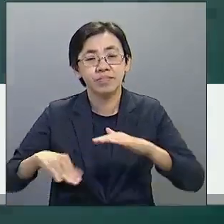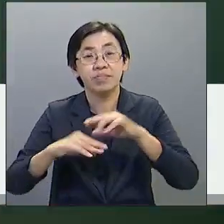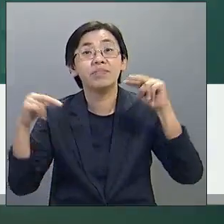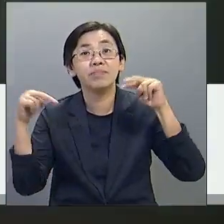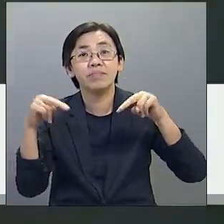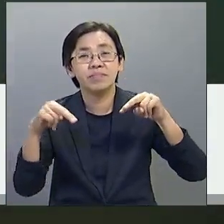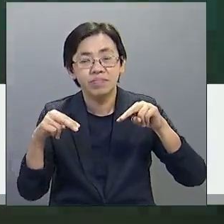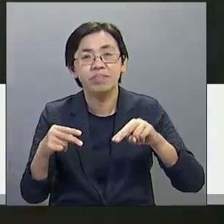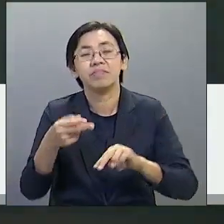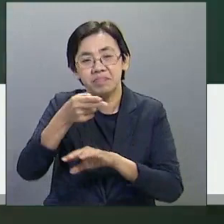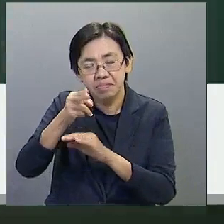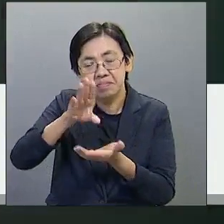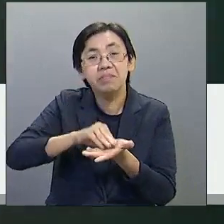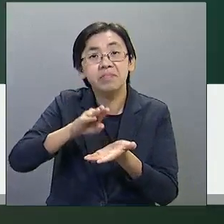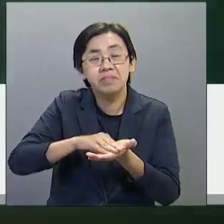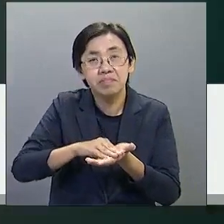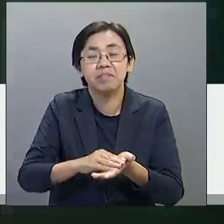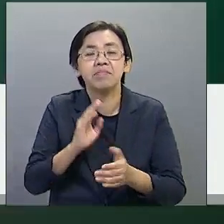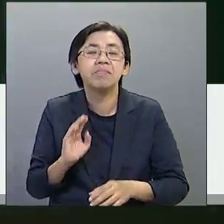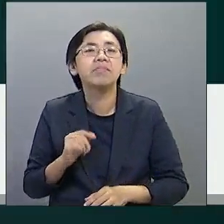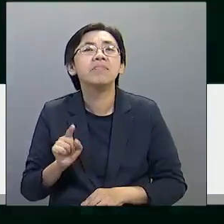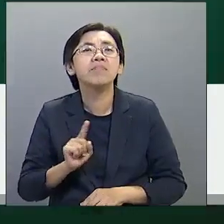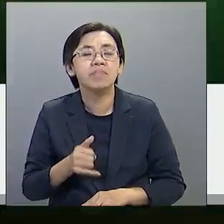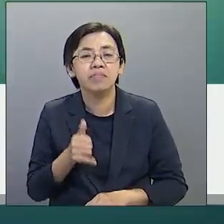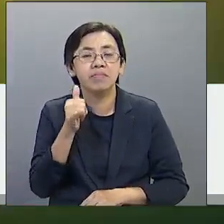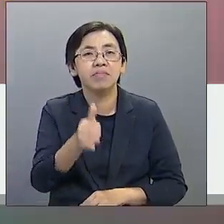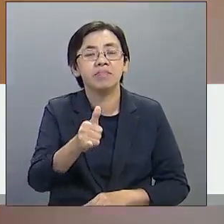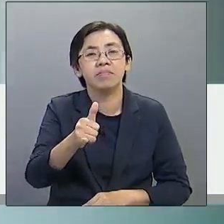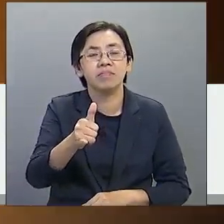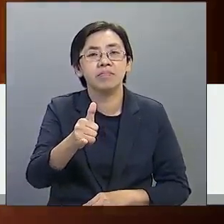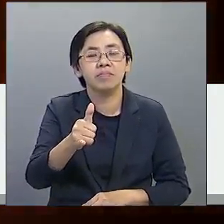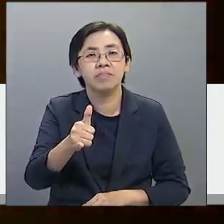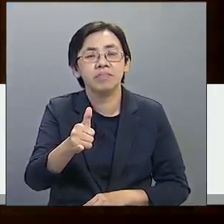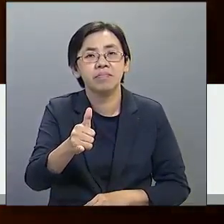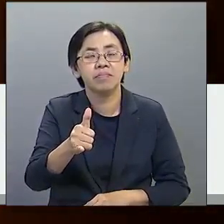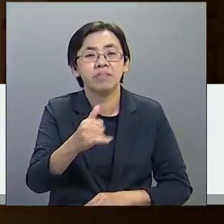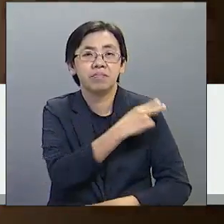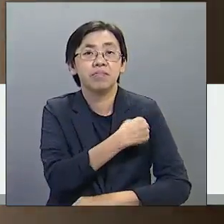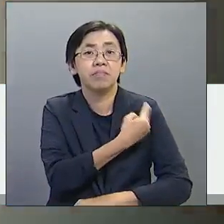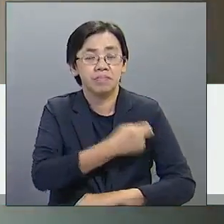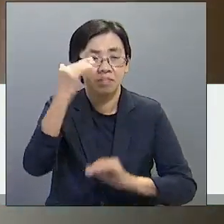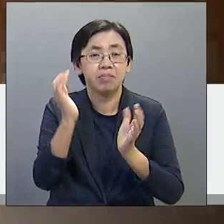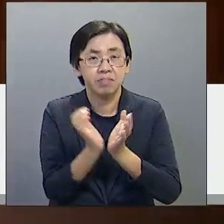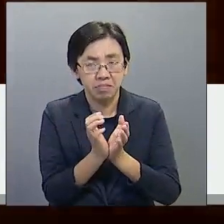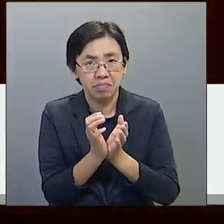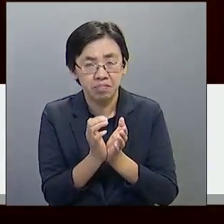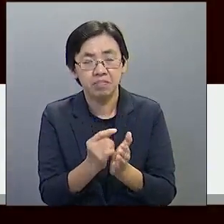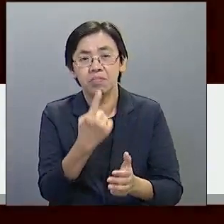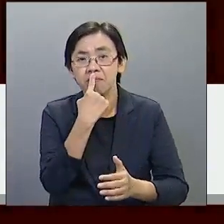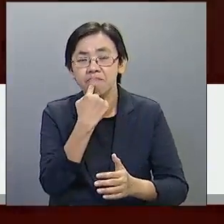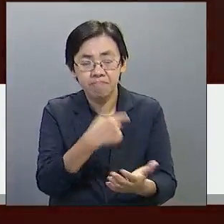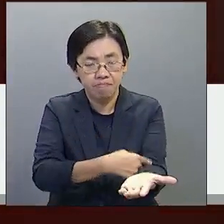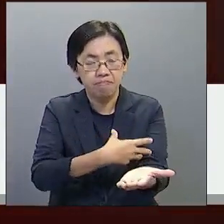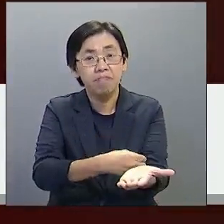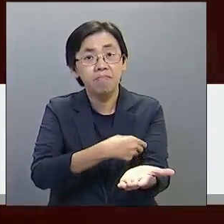บันทึกภาพในขณะที่ผู้ก่อเหตุเดินทางไปตรวจวัดปริมาณแอลกอฮอล์ในเลือดที่โรงพยาบาลตำรวจมีข้อมูลพ